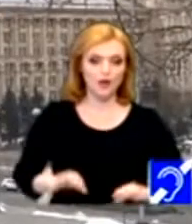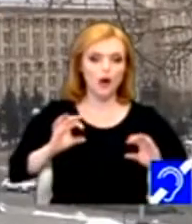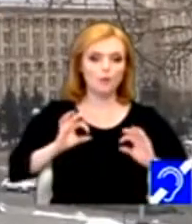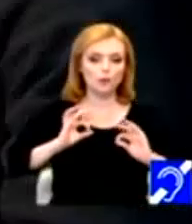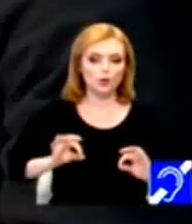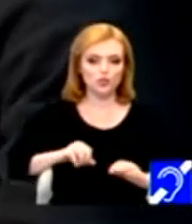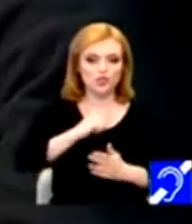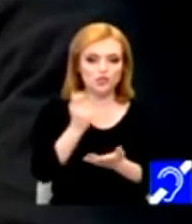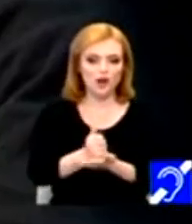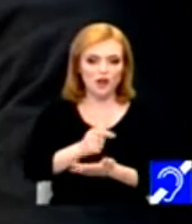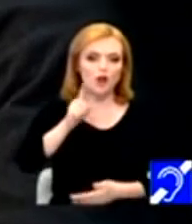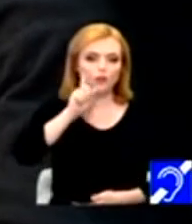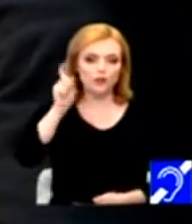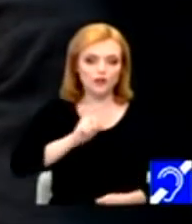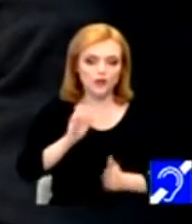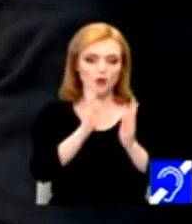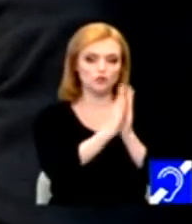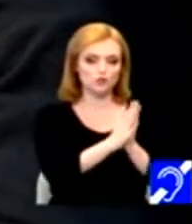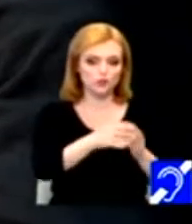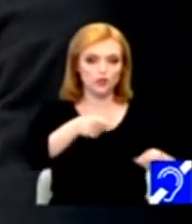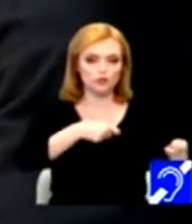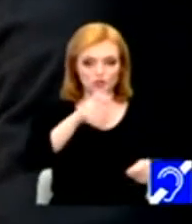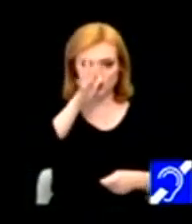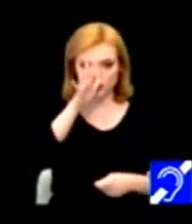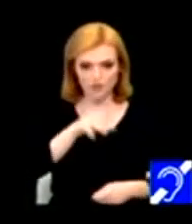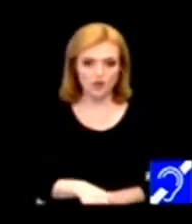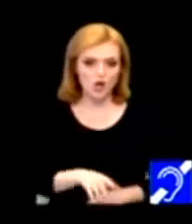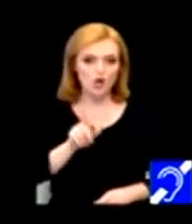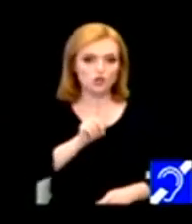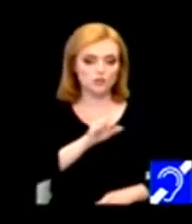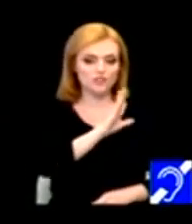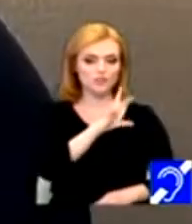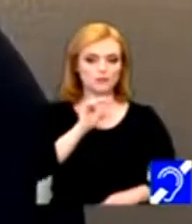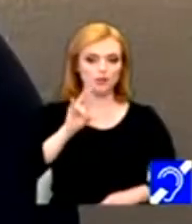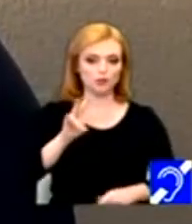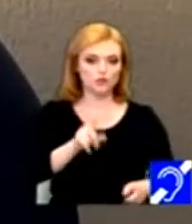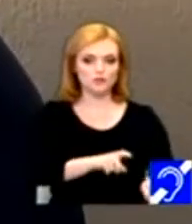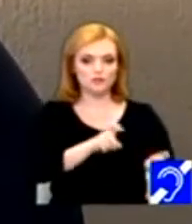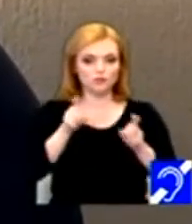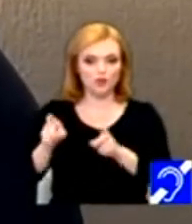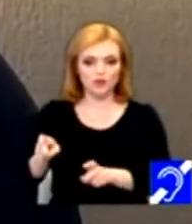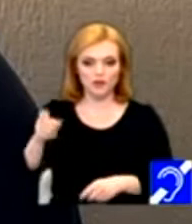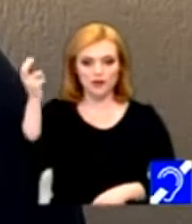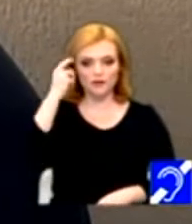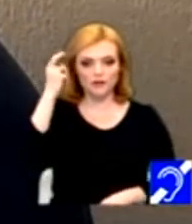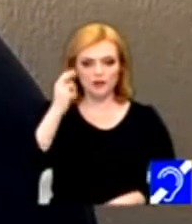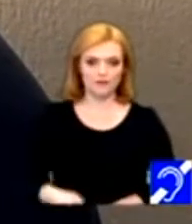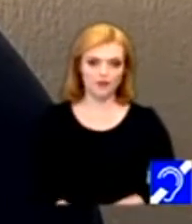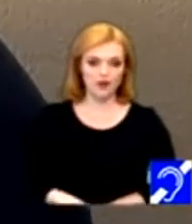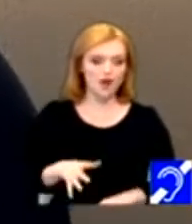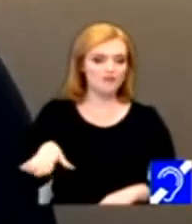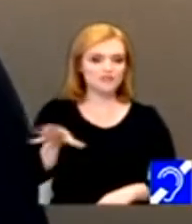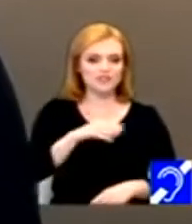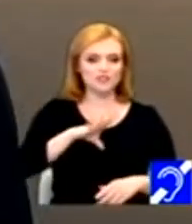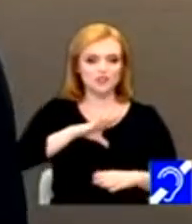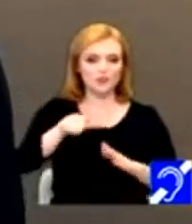Procurorul General al Ucrainei a cerut autorităților de la Chișinău ca Vyacheslav Platon să se întoarcă la Kiev și spune că extradarea s-a făcut